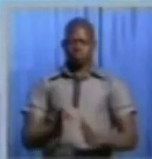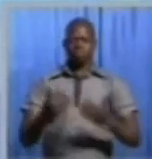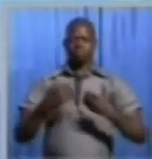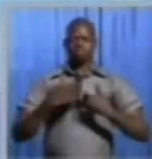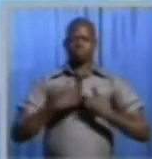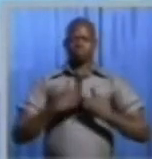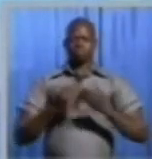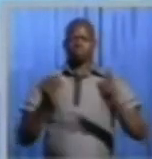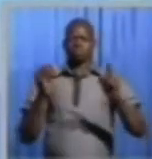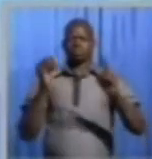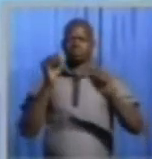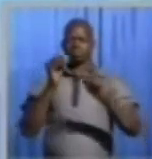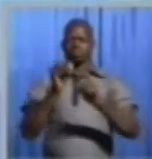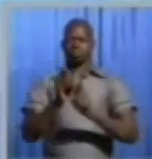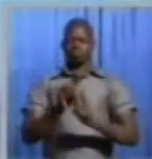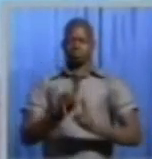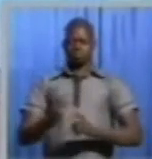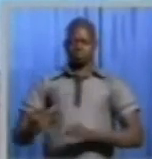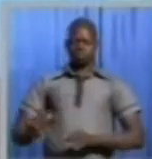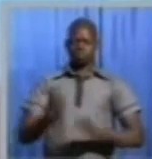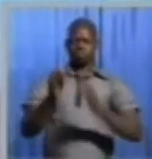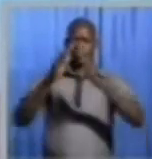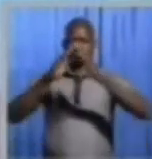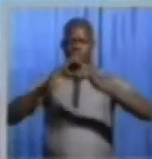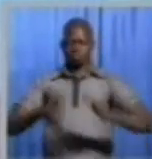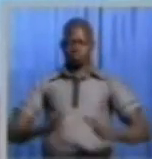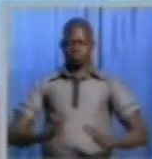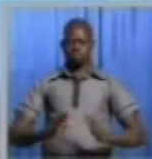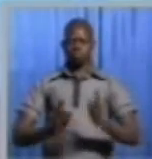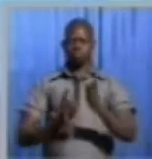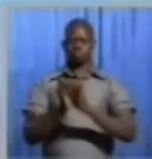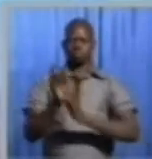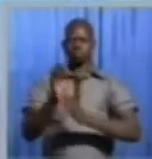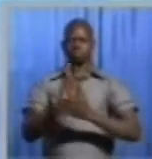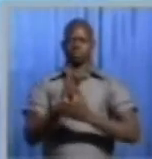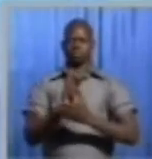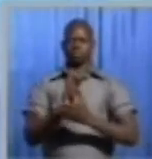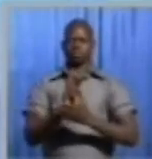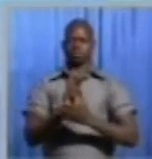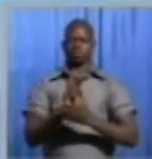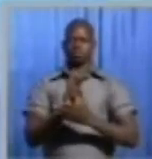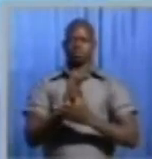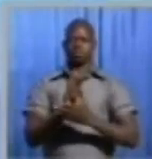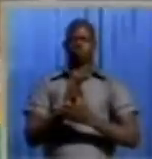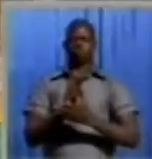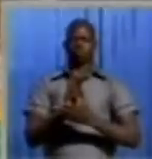mire l'aéroport de Donsin et le pôle de croissance de Bagré. Moumouni Soubeiga.